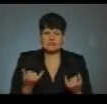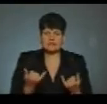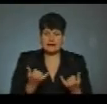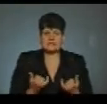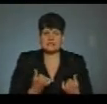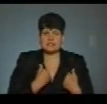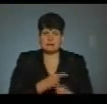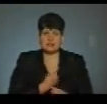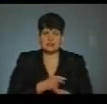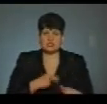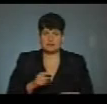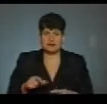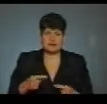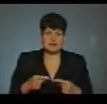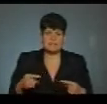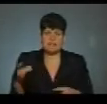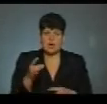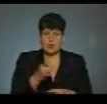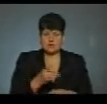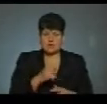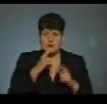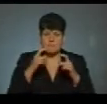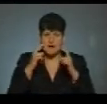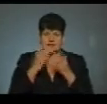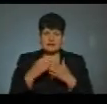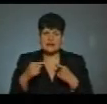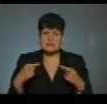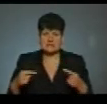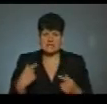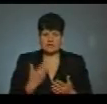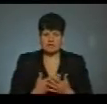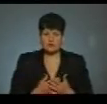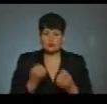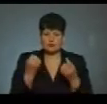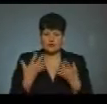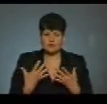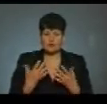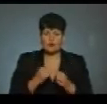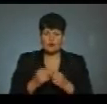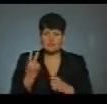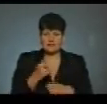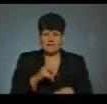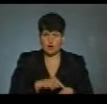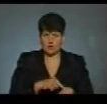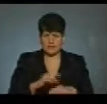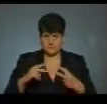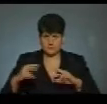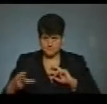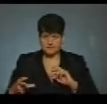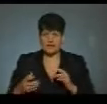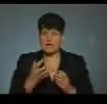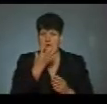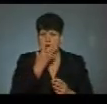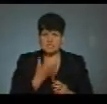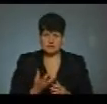захисту медичних працівників. Різні розміри, маски є різних видів. Отаку, звичайно, кожних 2 години.